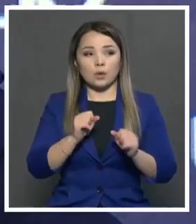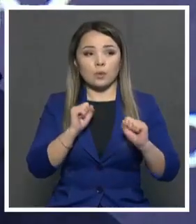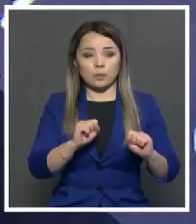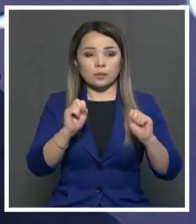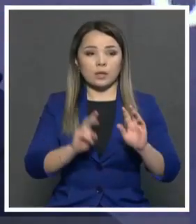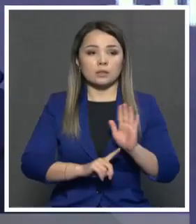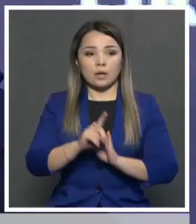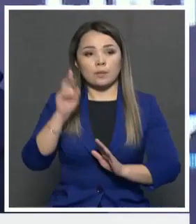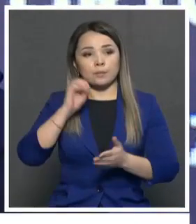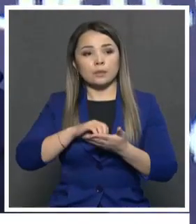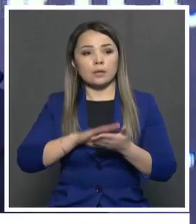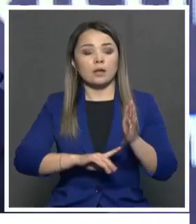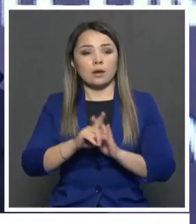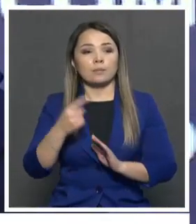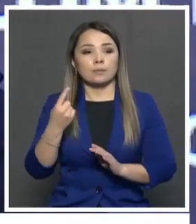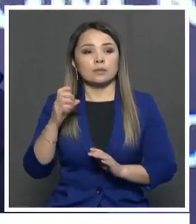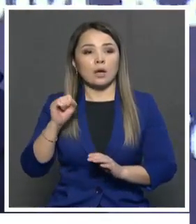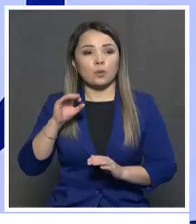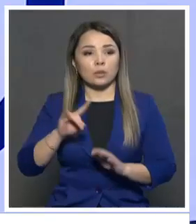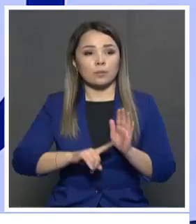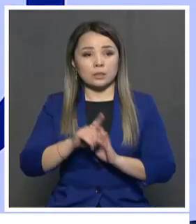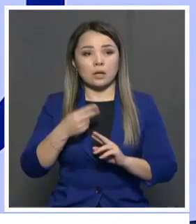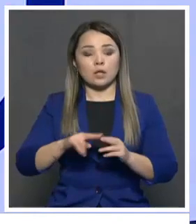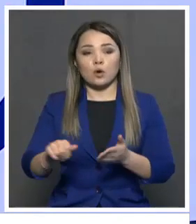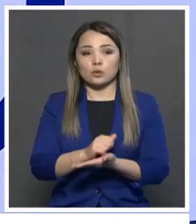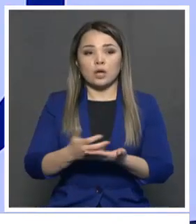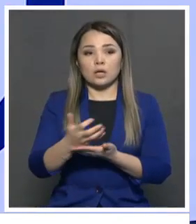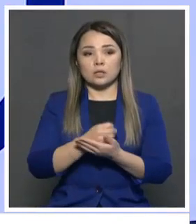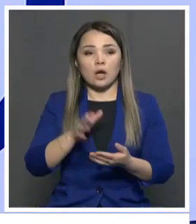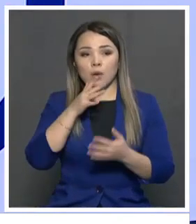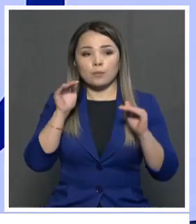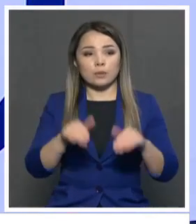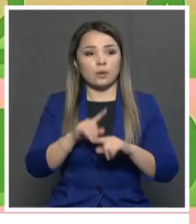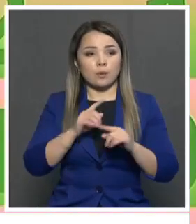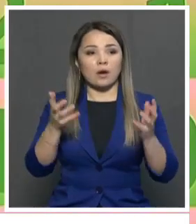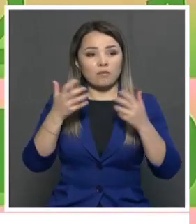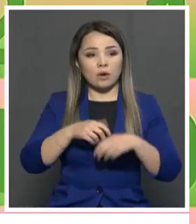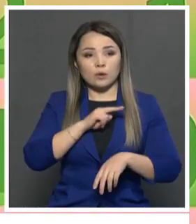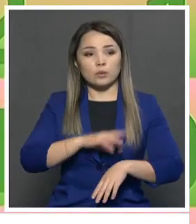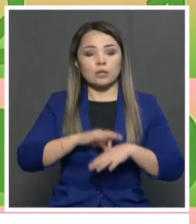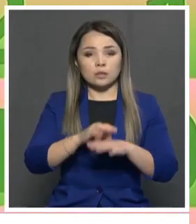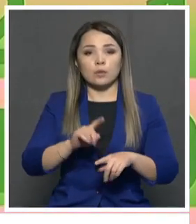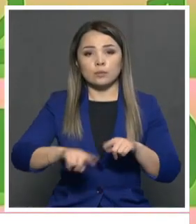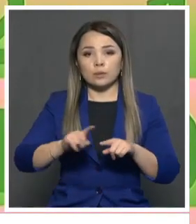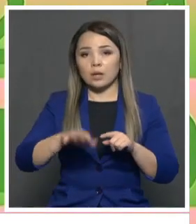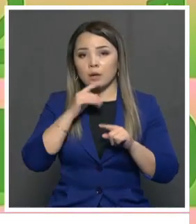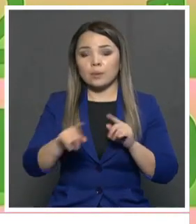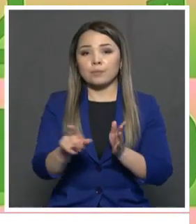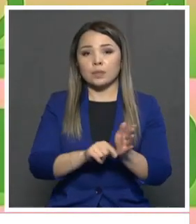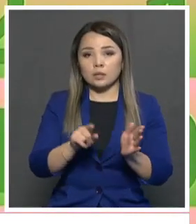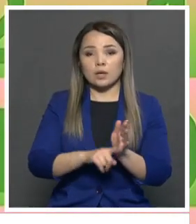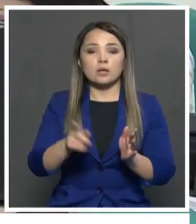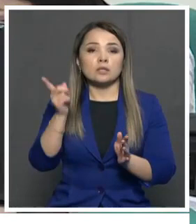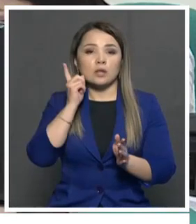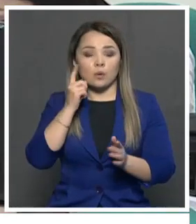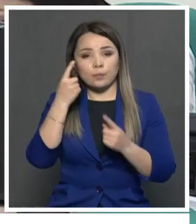қоспақ. Саланы цифрландыру арқасында азаматтар қаптаған құжат жинап уақыт жоғалтпайды. Барлығы автоматты түрде жүзеге асады. Алдағы уақытта тіпті зейнетақыны телефонға SMS